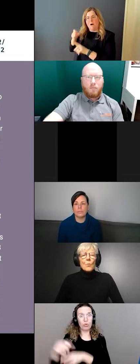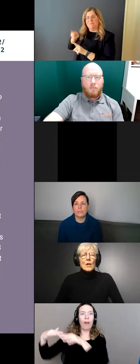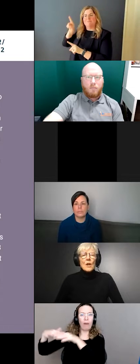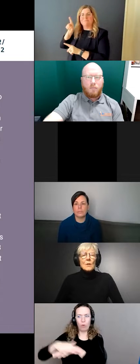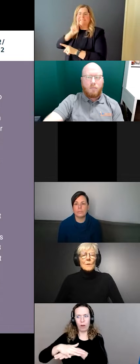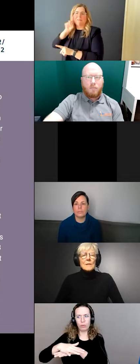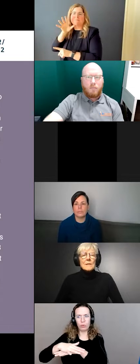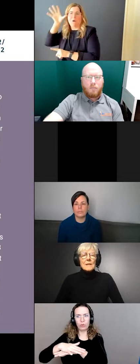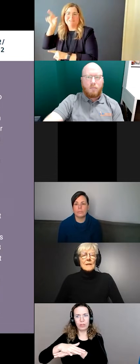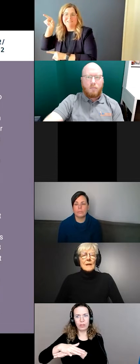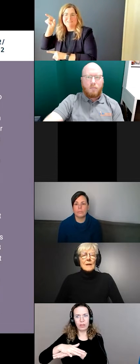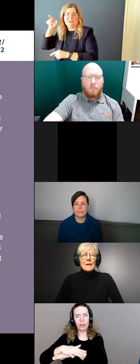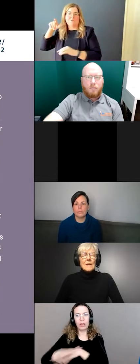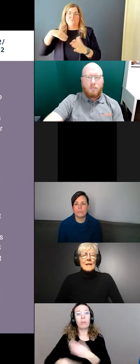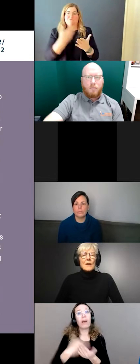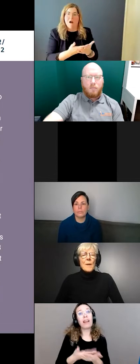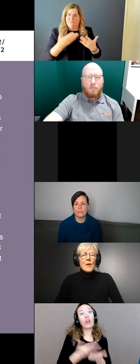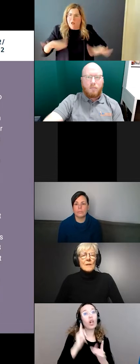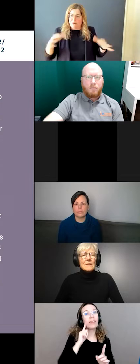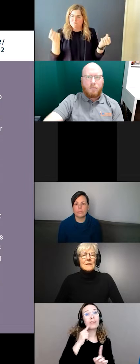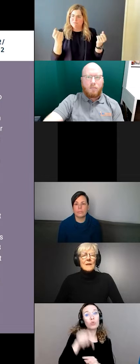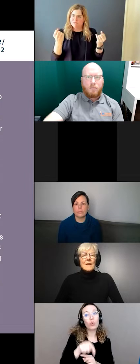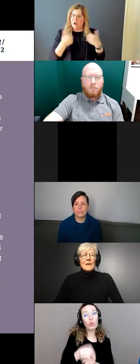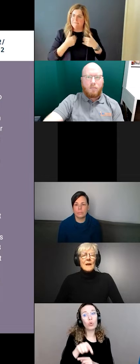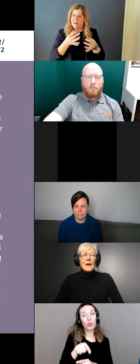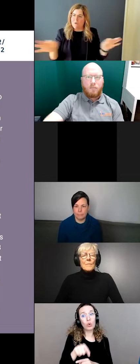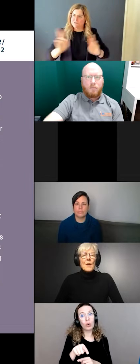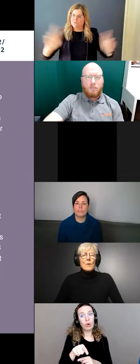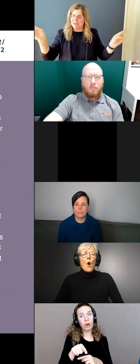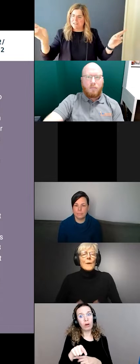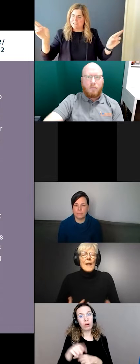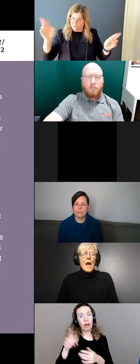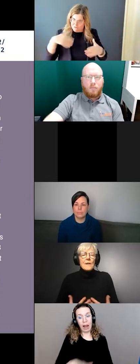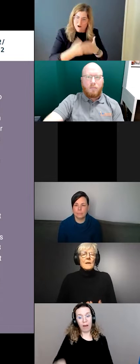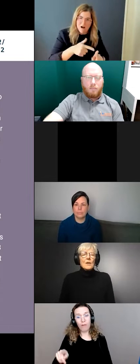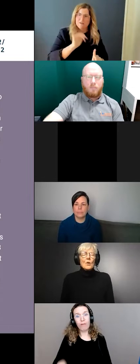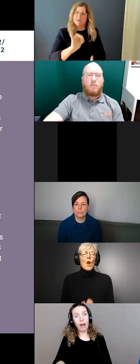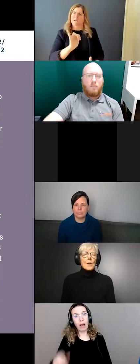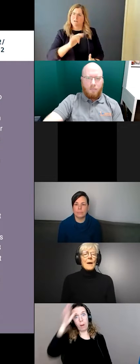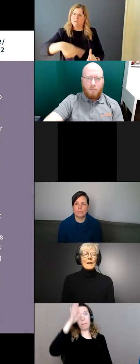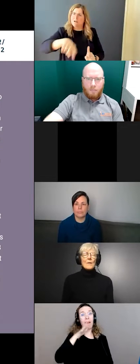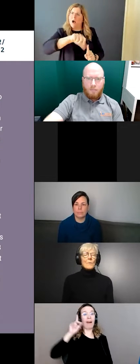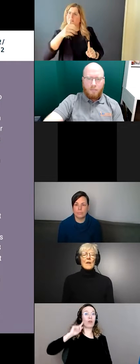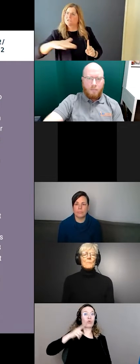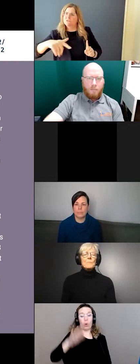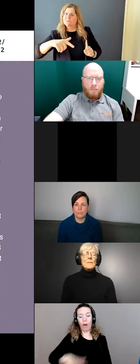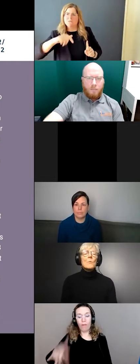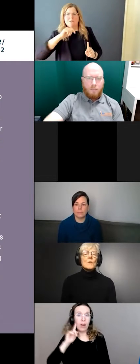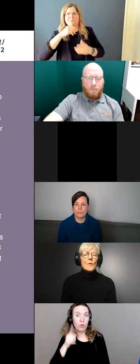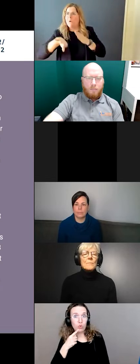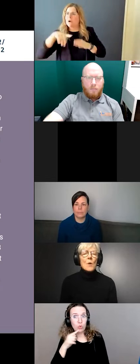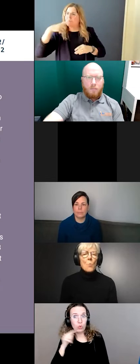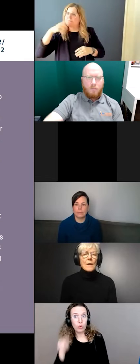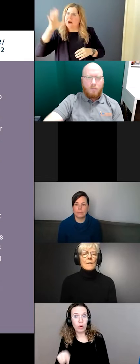le LSQ a été influencé. L'école pour les sourds, quand l'enfant avait